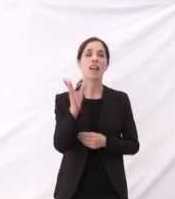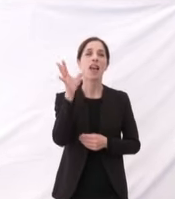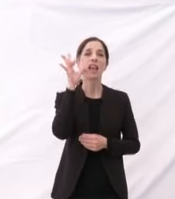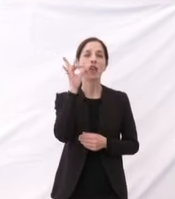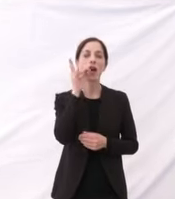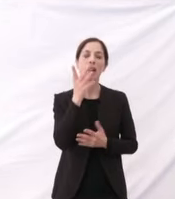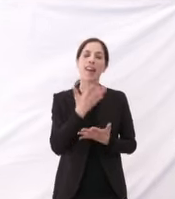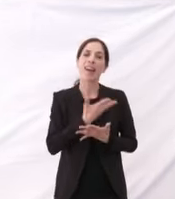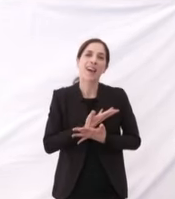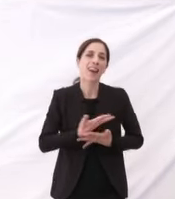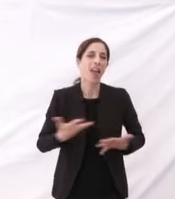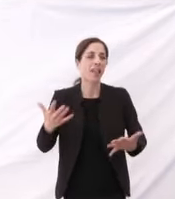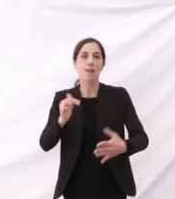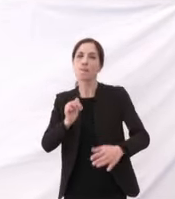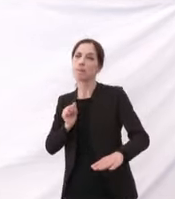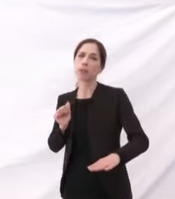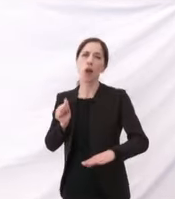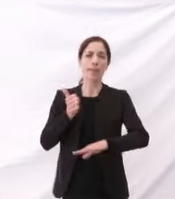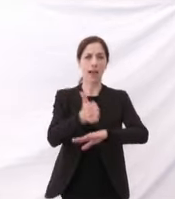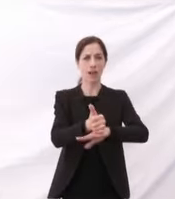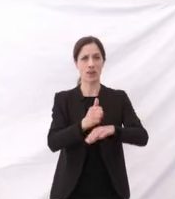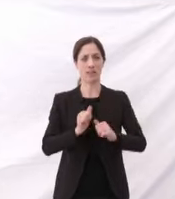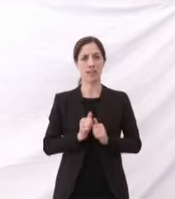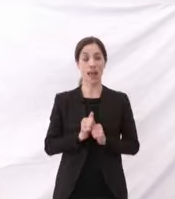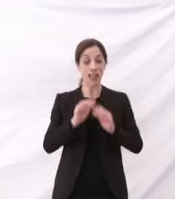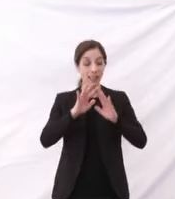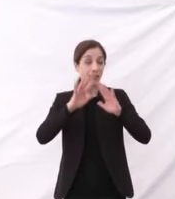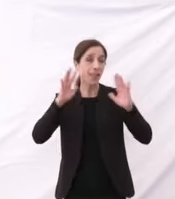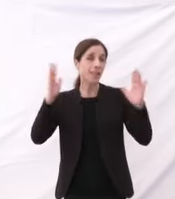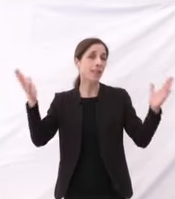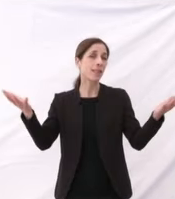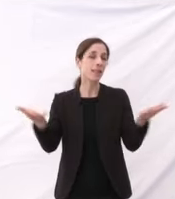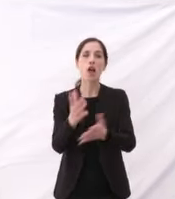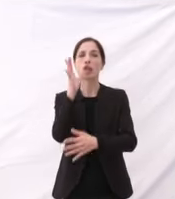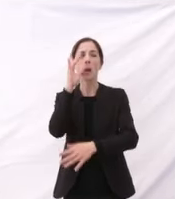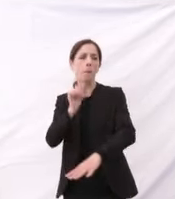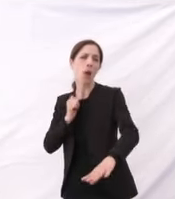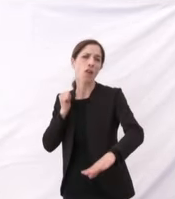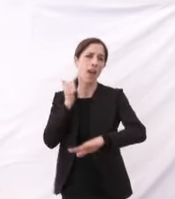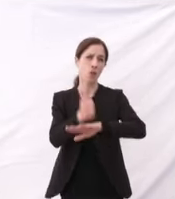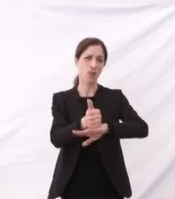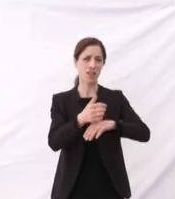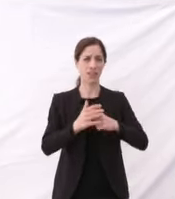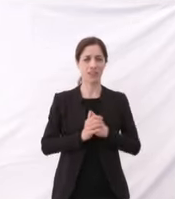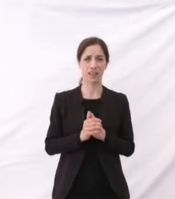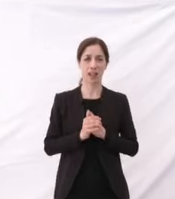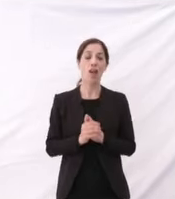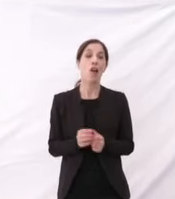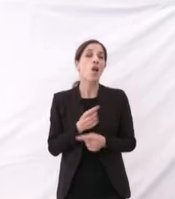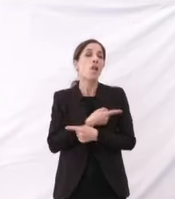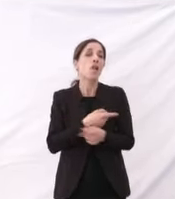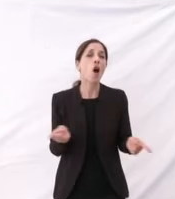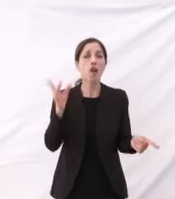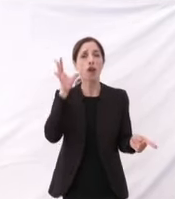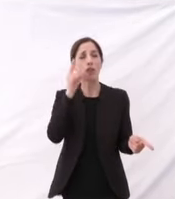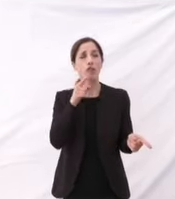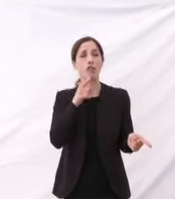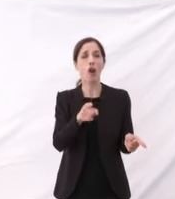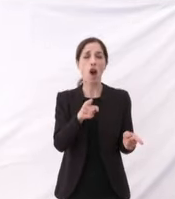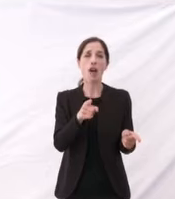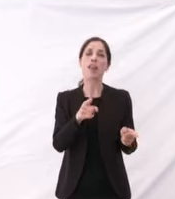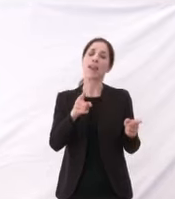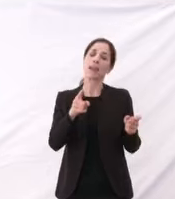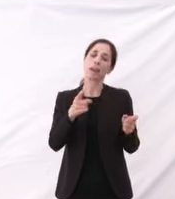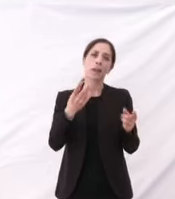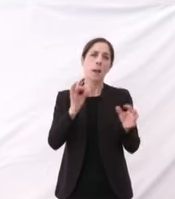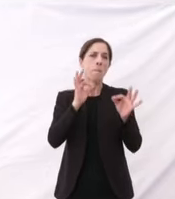grandi protagoniste sulla faccia della terra. Sono loro quelle che hanno iniziato certe